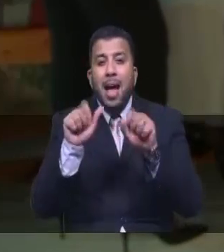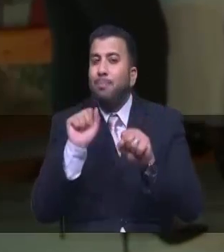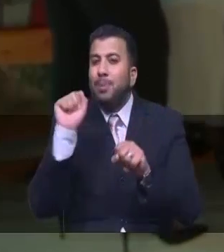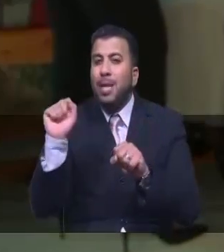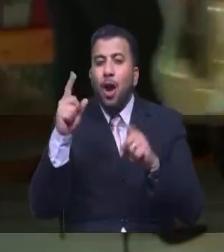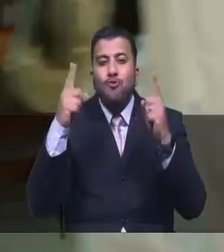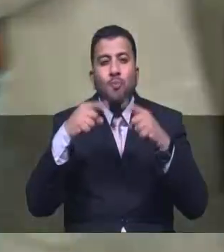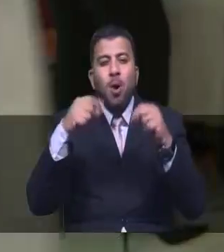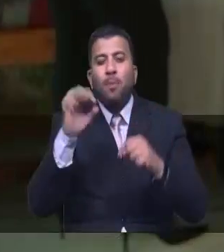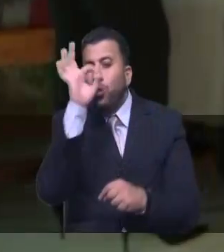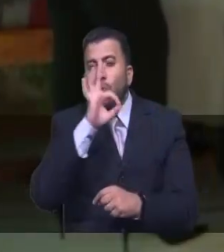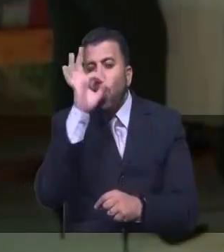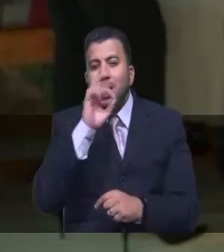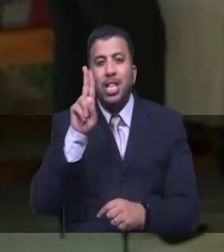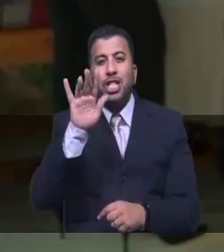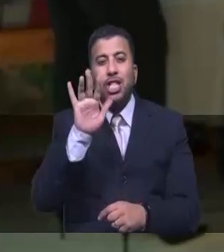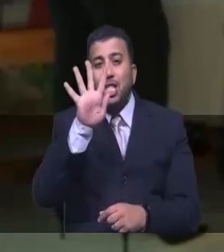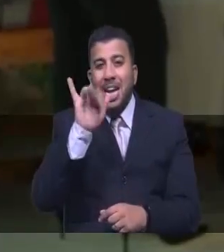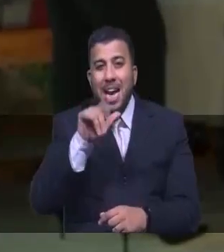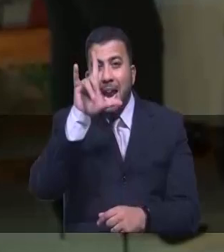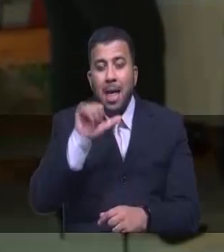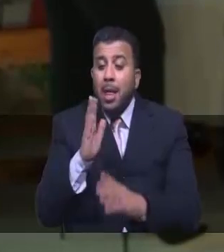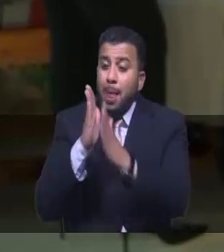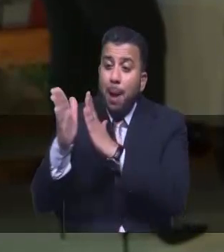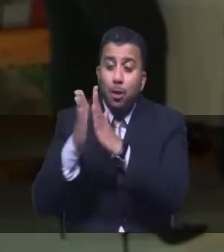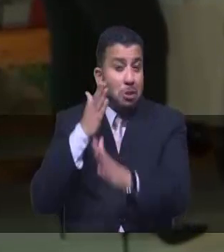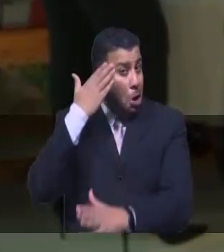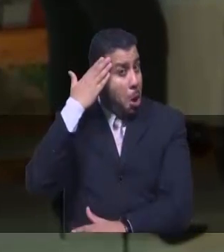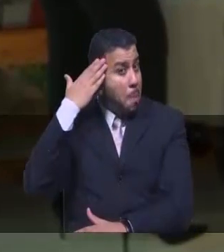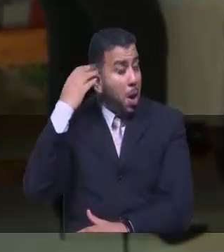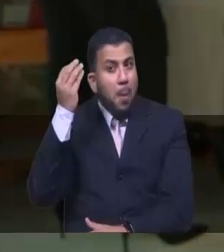فرصة لنقل التراث التشيلي وتبادل الخبرات والمعارف